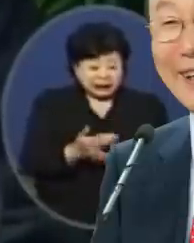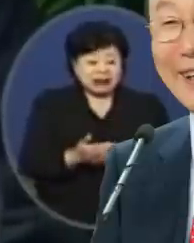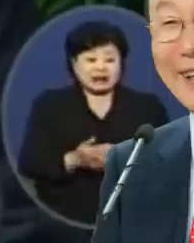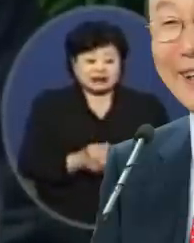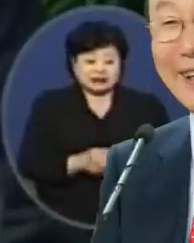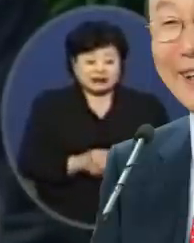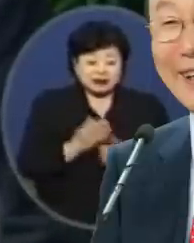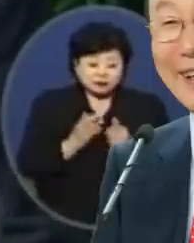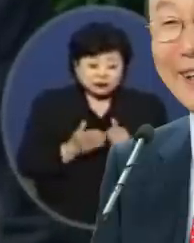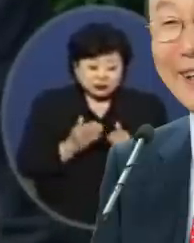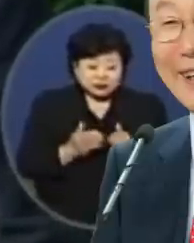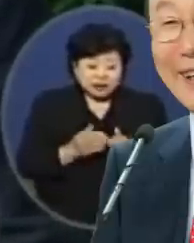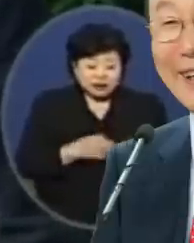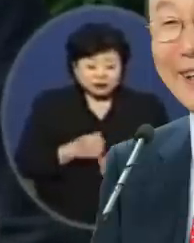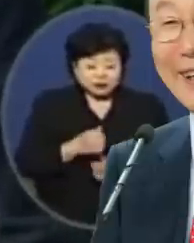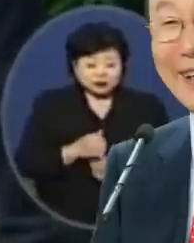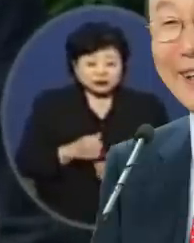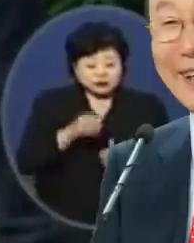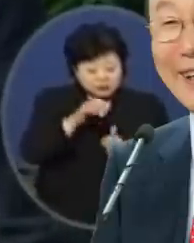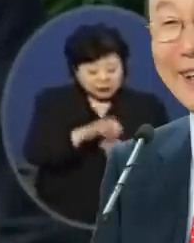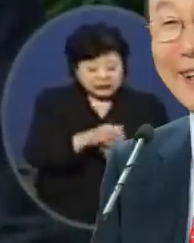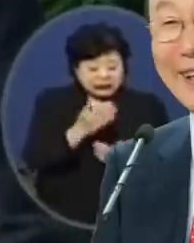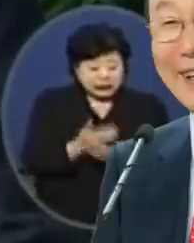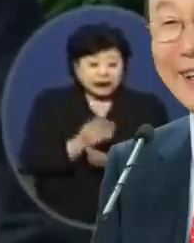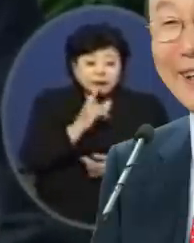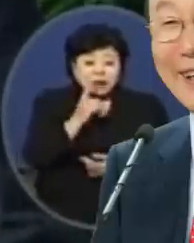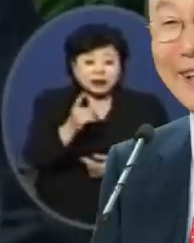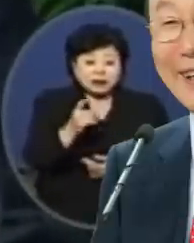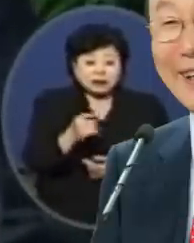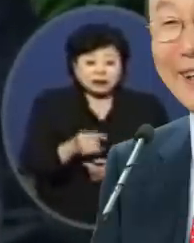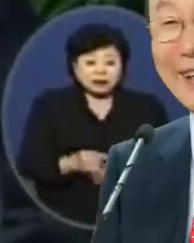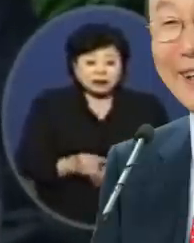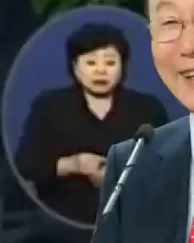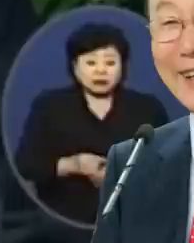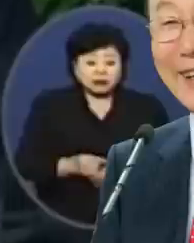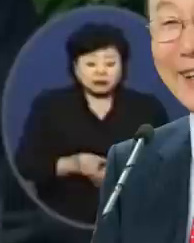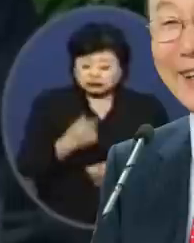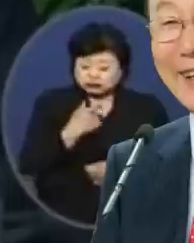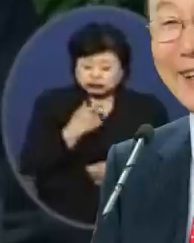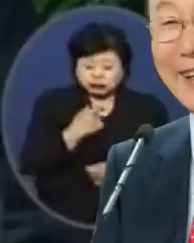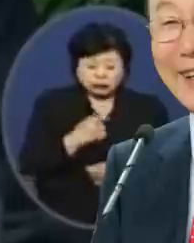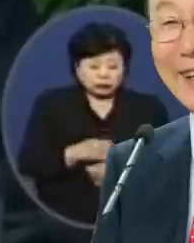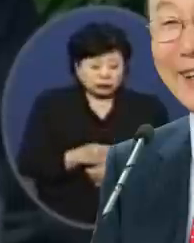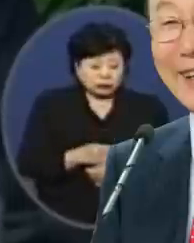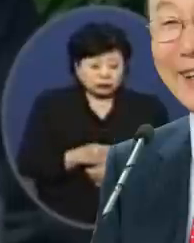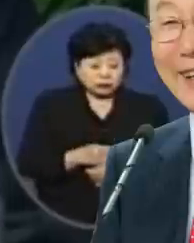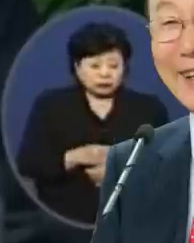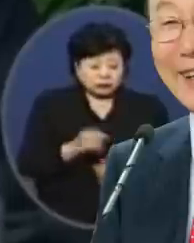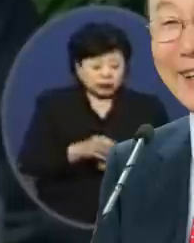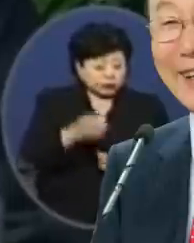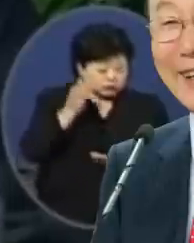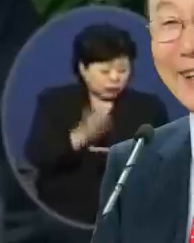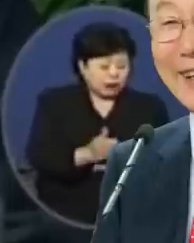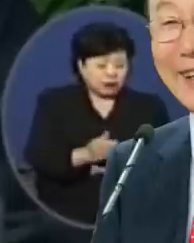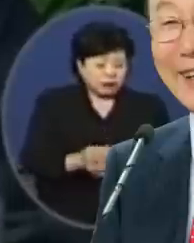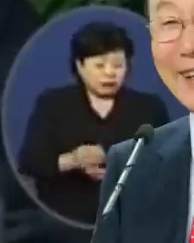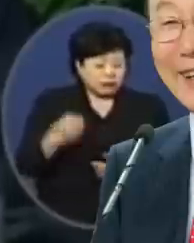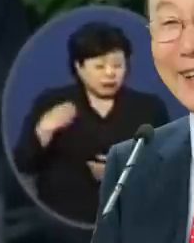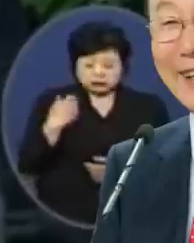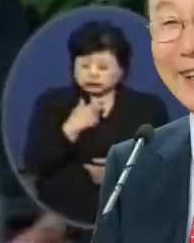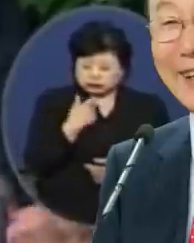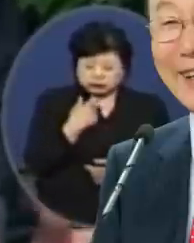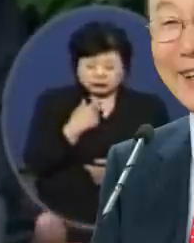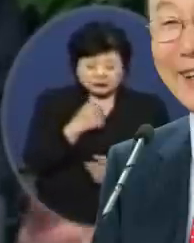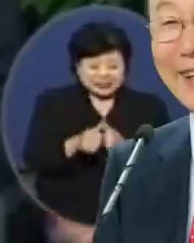갖다 주십시오, 내 염려를 좀 맡아주십시오 하면 왜 내가 당신 짐을 맡습니까? 나보고 그런 말 하지 마십시오, 그런 거 아닙니까?